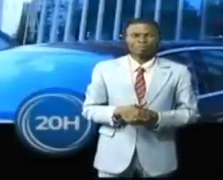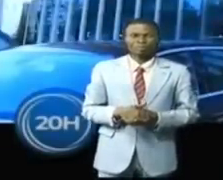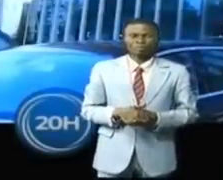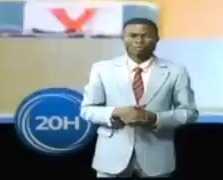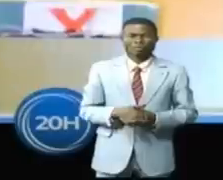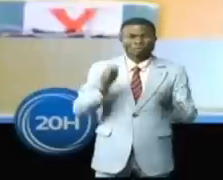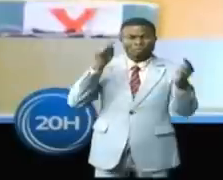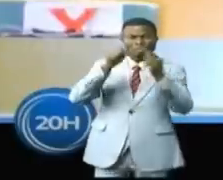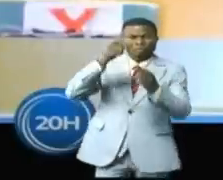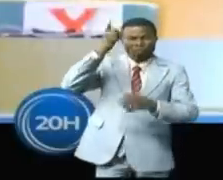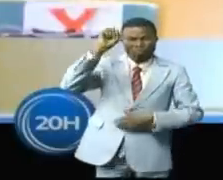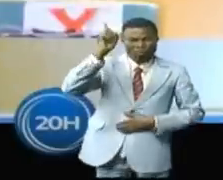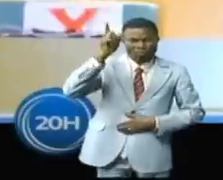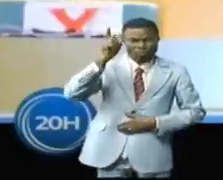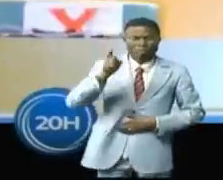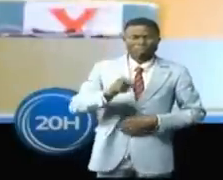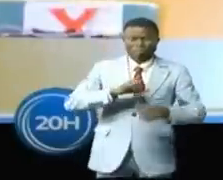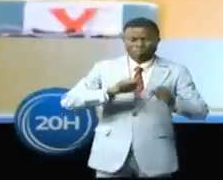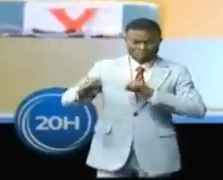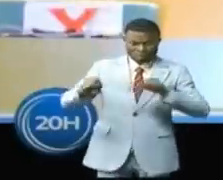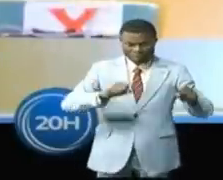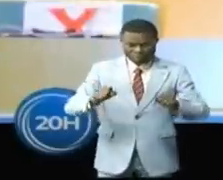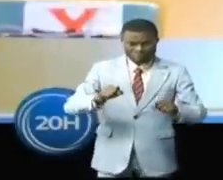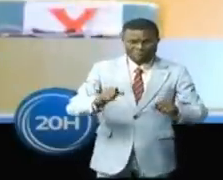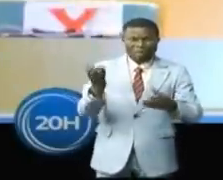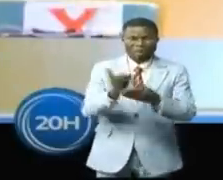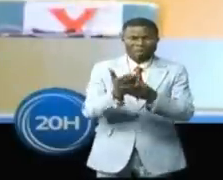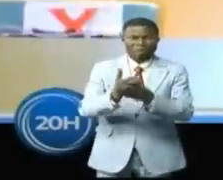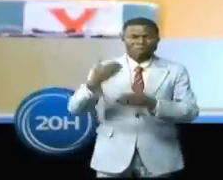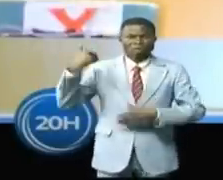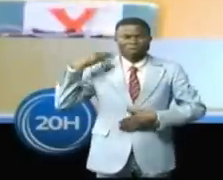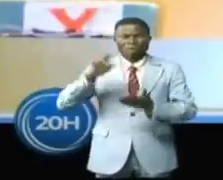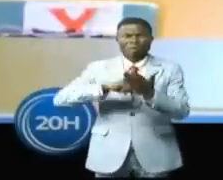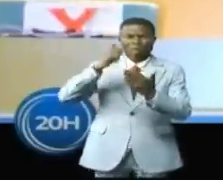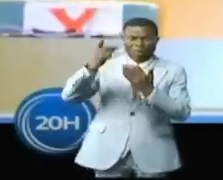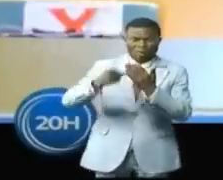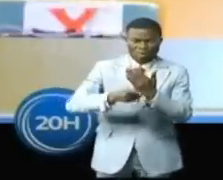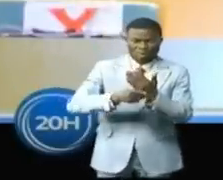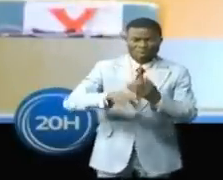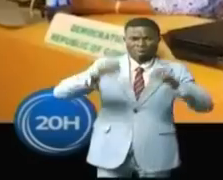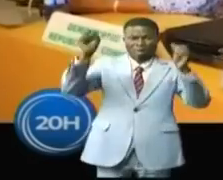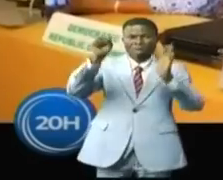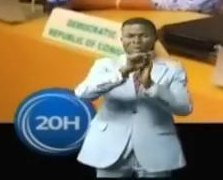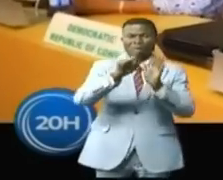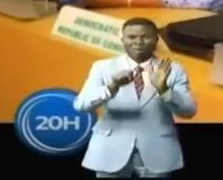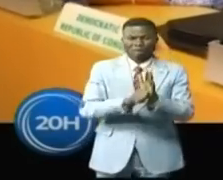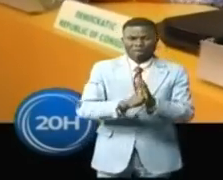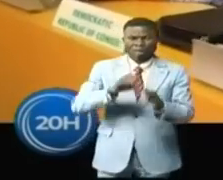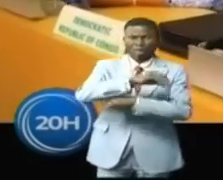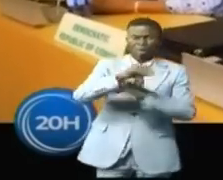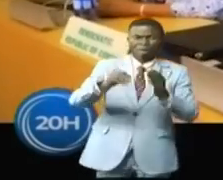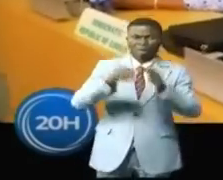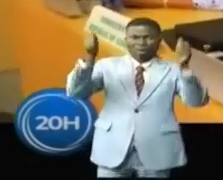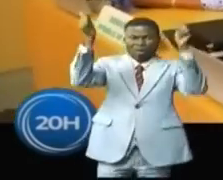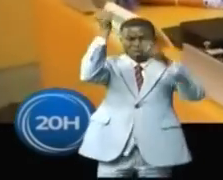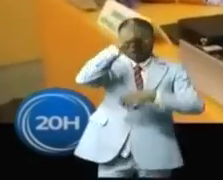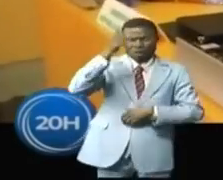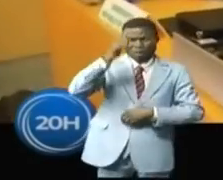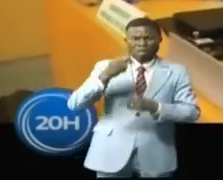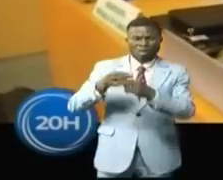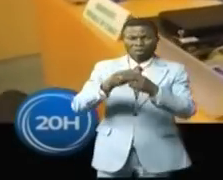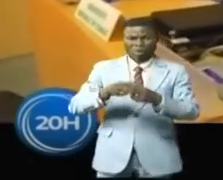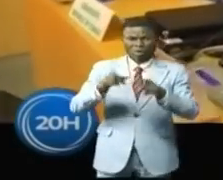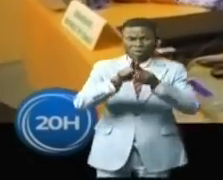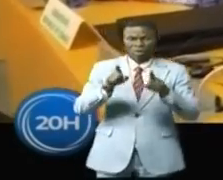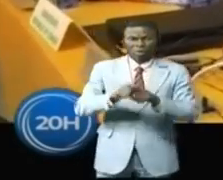pour objectif d'examiner l'instrument juridique du projet d'amendement de statut du Centre africain pour le contrôle et